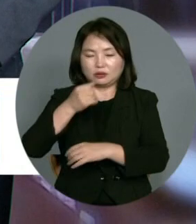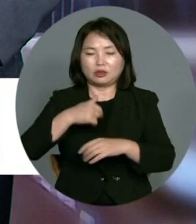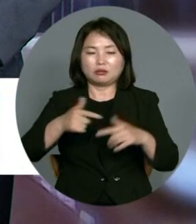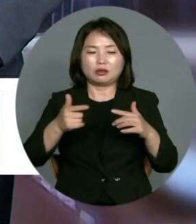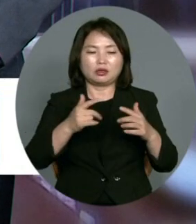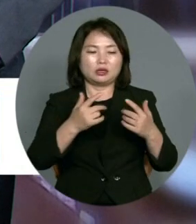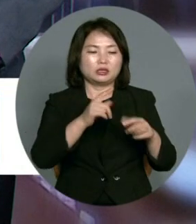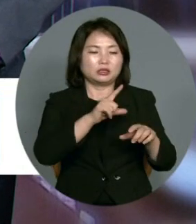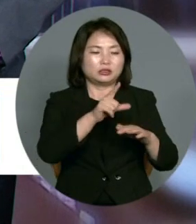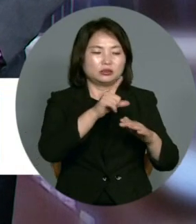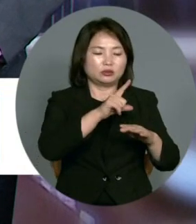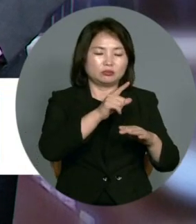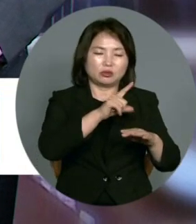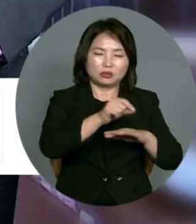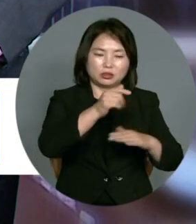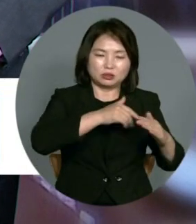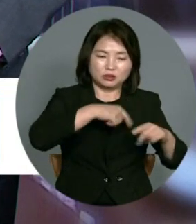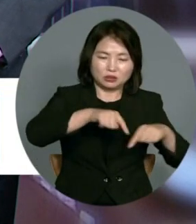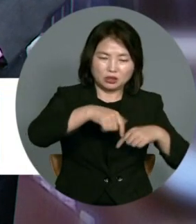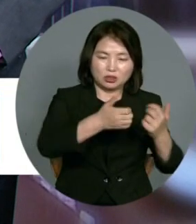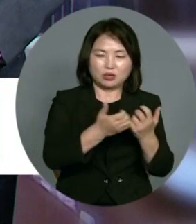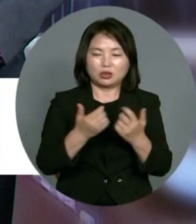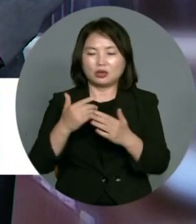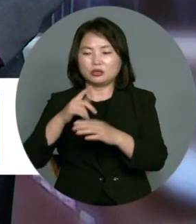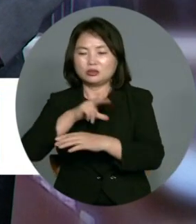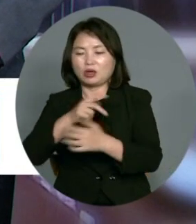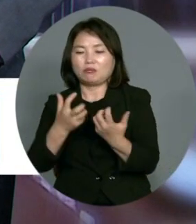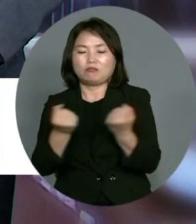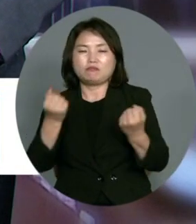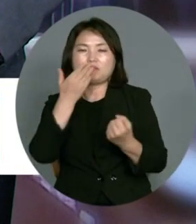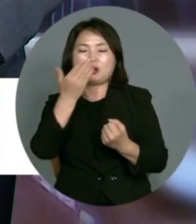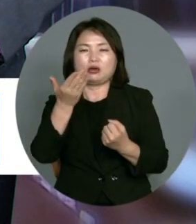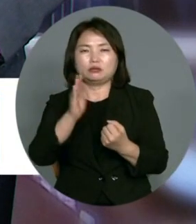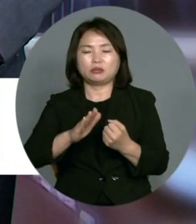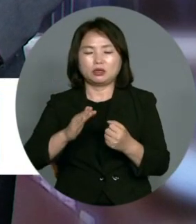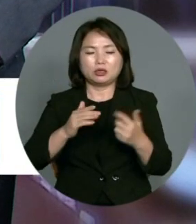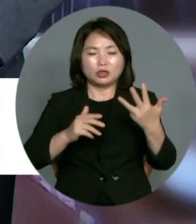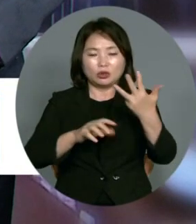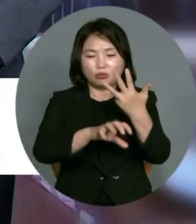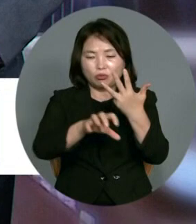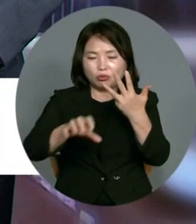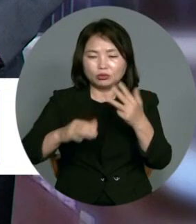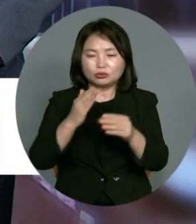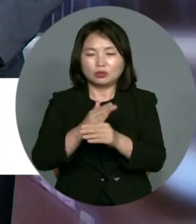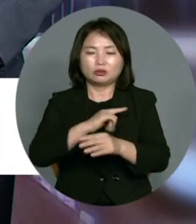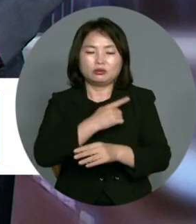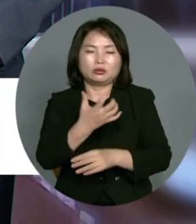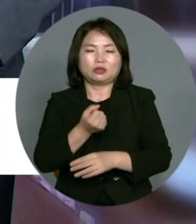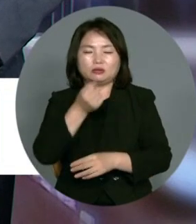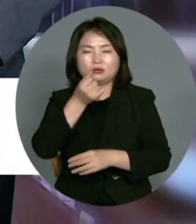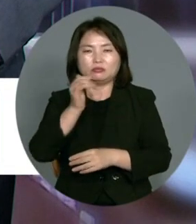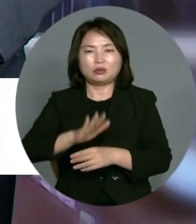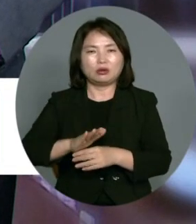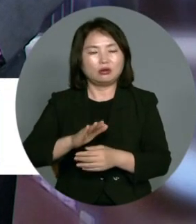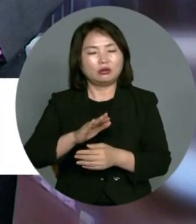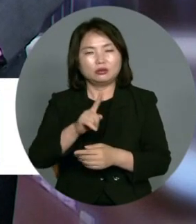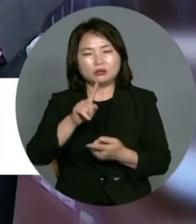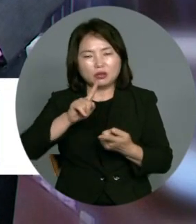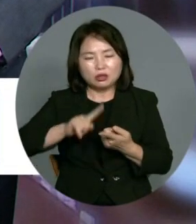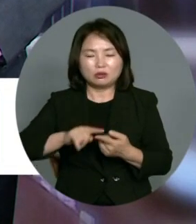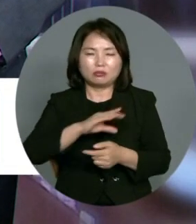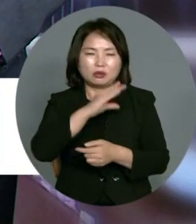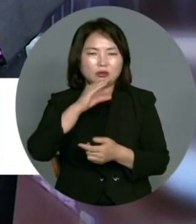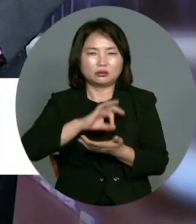독립성도 갖출 수 있게 됐습니다 그러나 대구 8개의 기초 유혜선 이런 권한을 갖고 도 제대로 쓰지 못하고